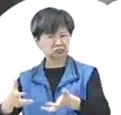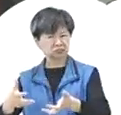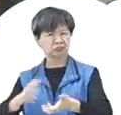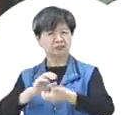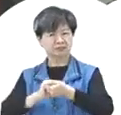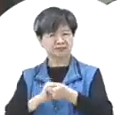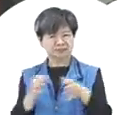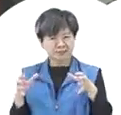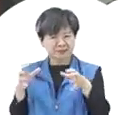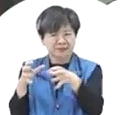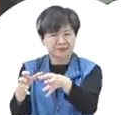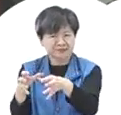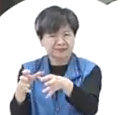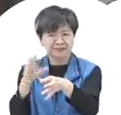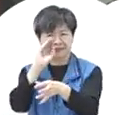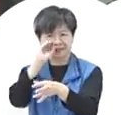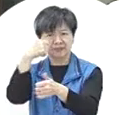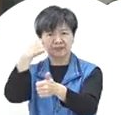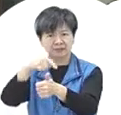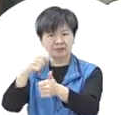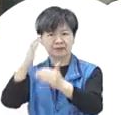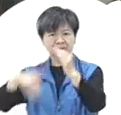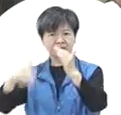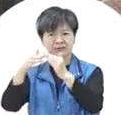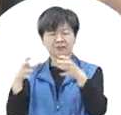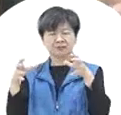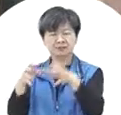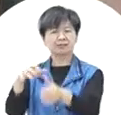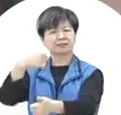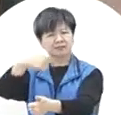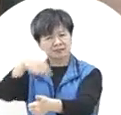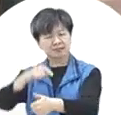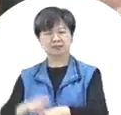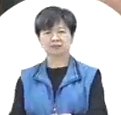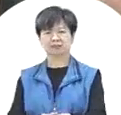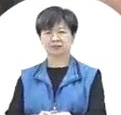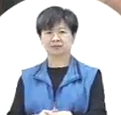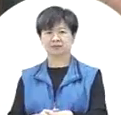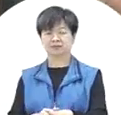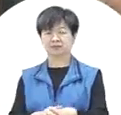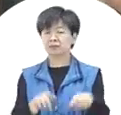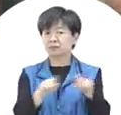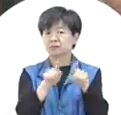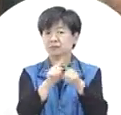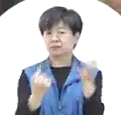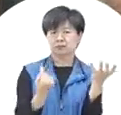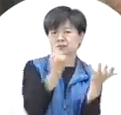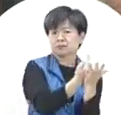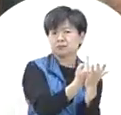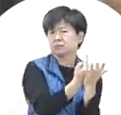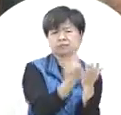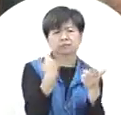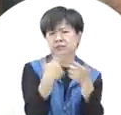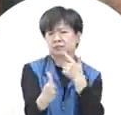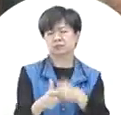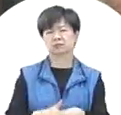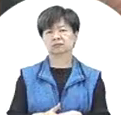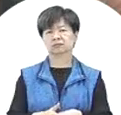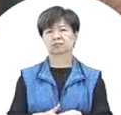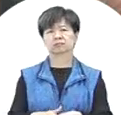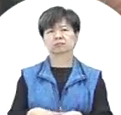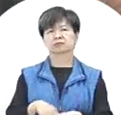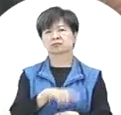集中在这个特教来读啦。没办法，是在融合的时候。我想会澄清的就是这些家